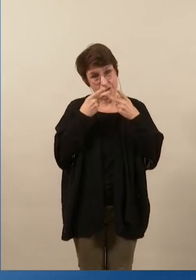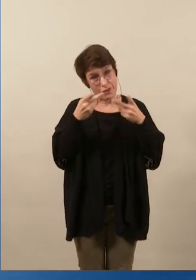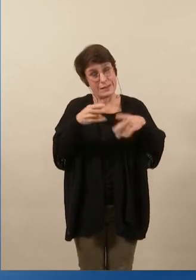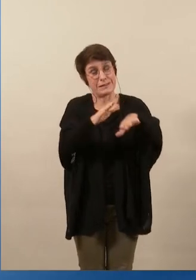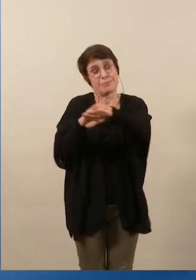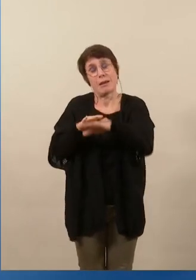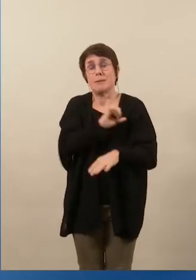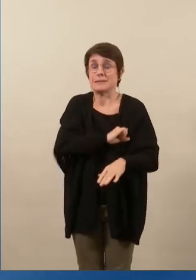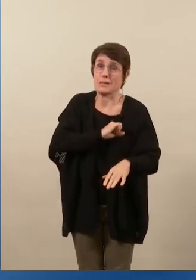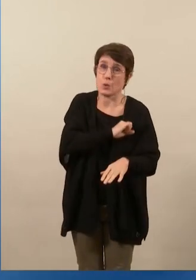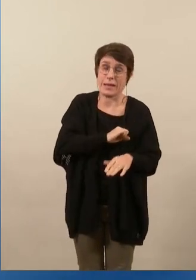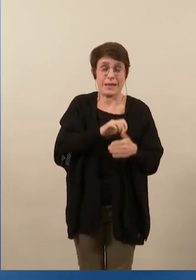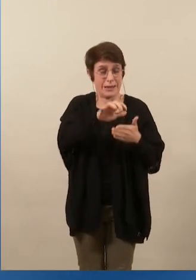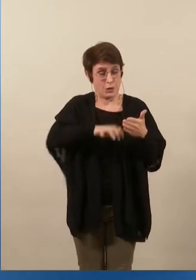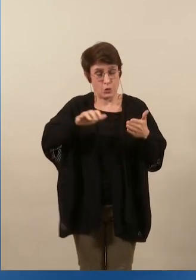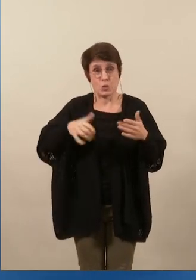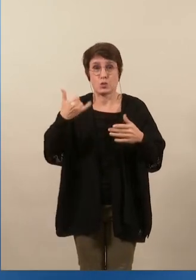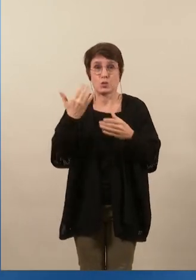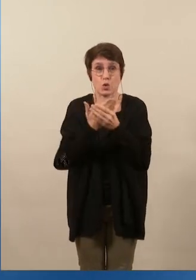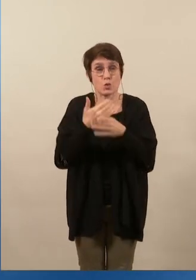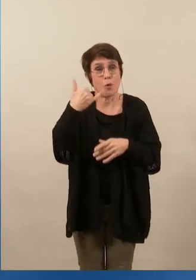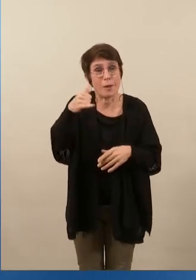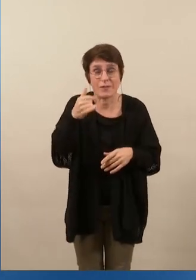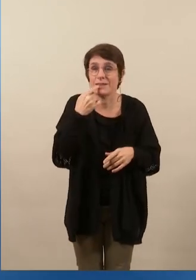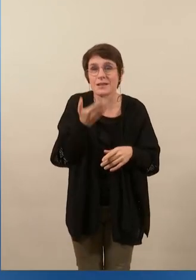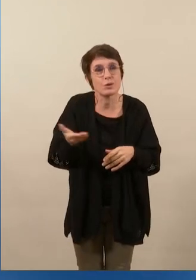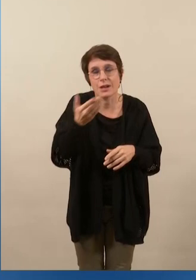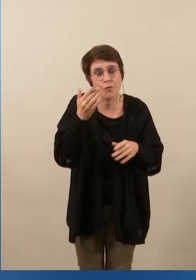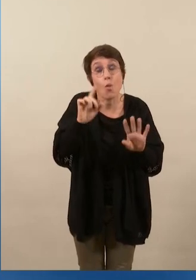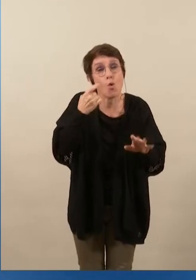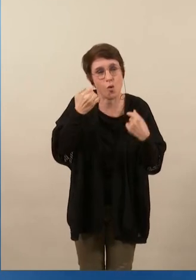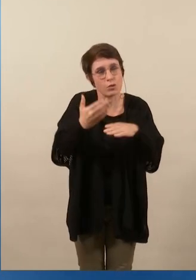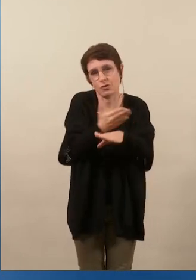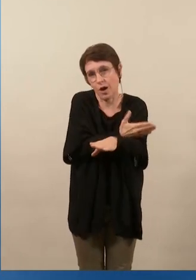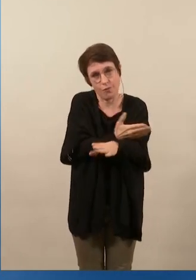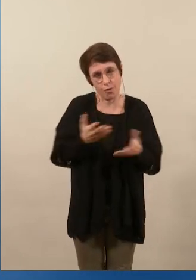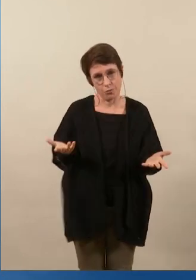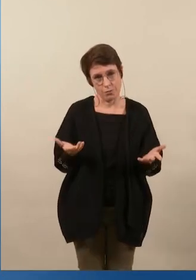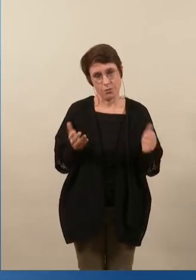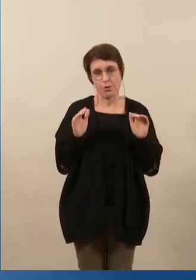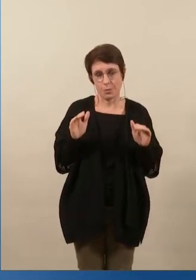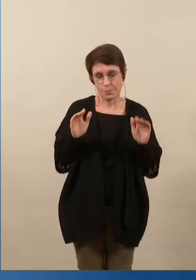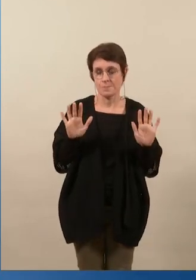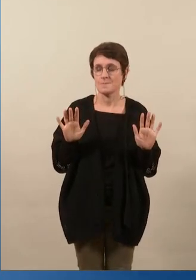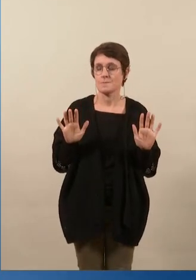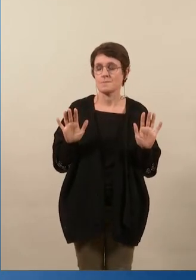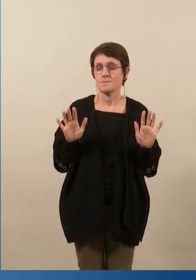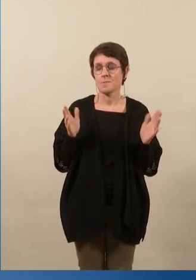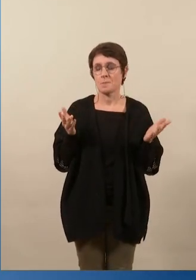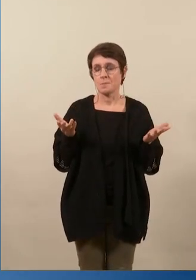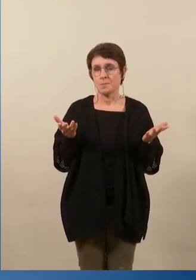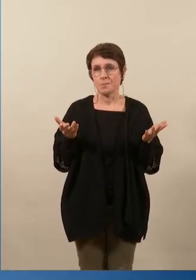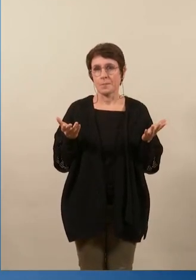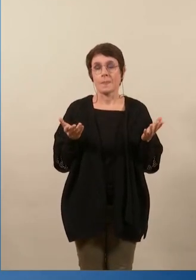inachevé du document donc mais personne ne le découvre en soi l'ensemble des de de